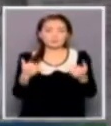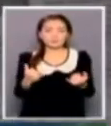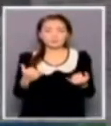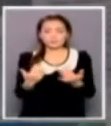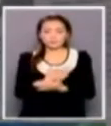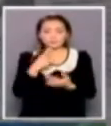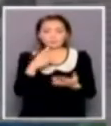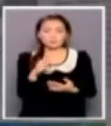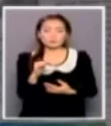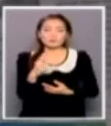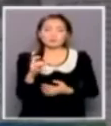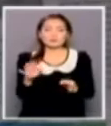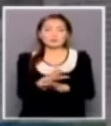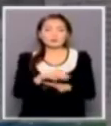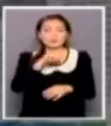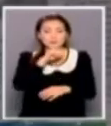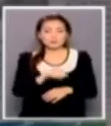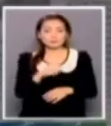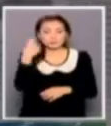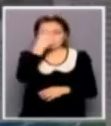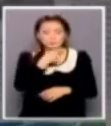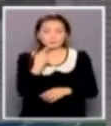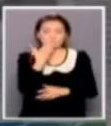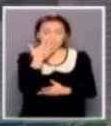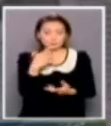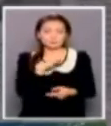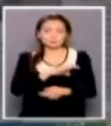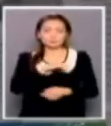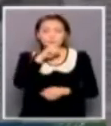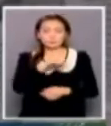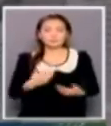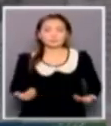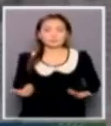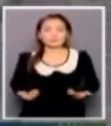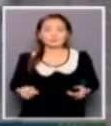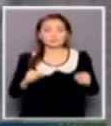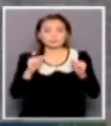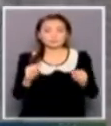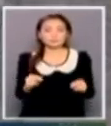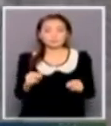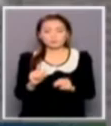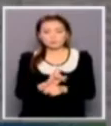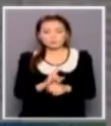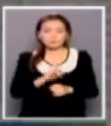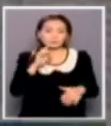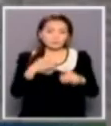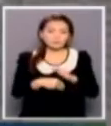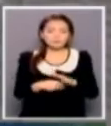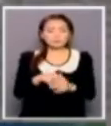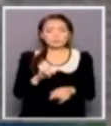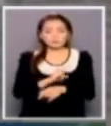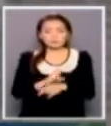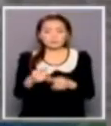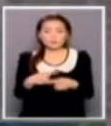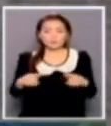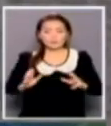мәнді. Жұмекен шайыр поэзия арқылы түр, түс, бояулар қолдану арқылы өмірдегі әділет, арамдық, аңқаулық, қулық,